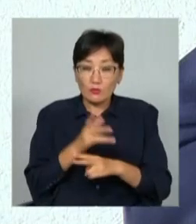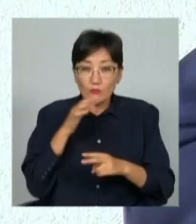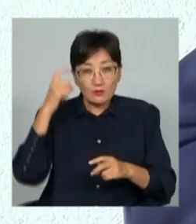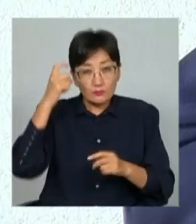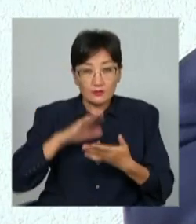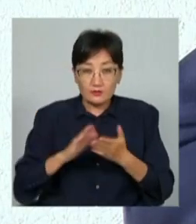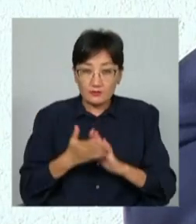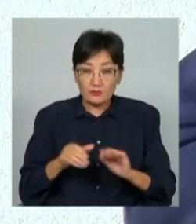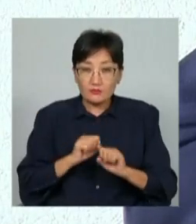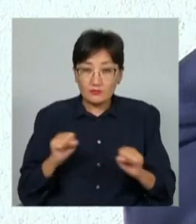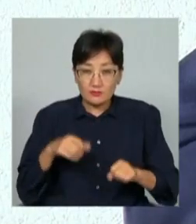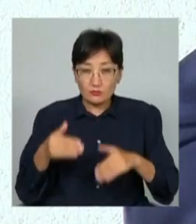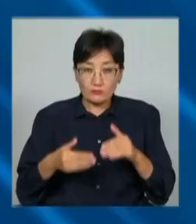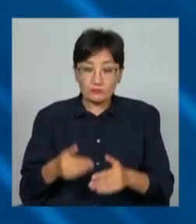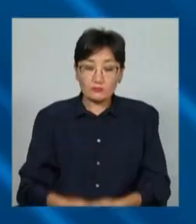күйде шомылу қауіпті.